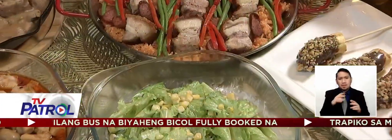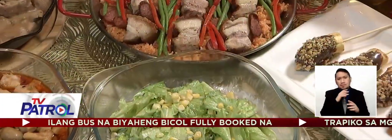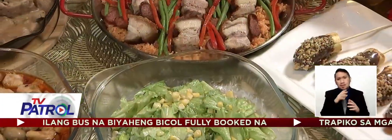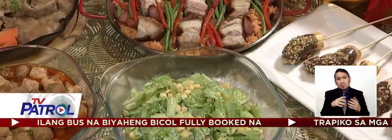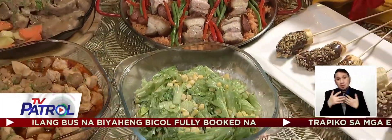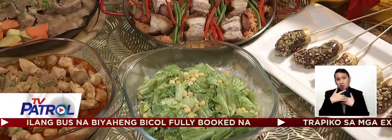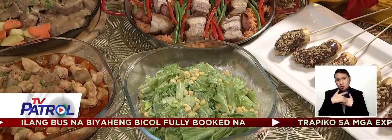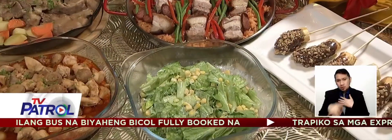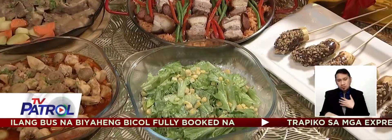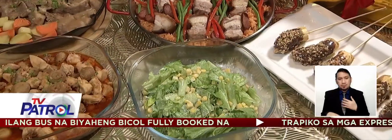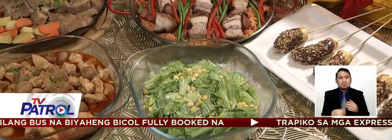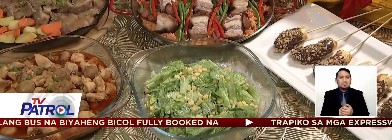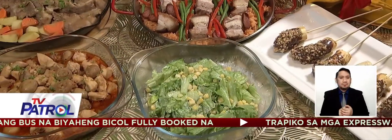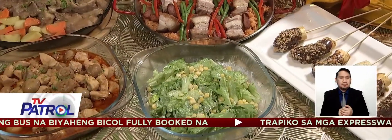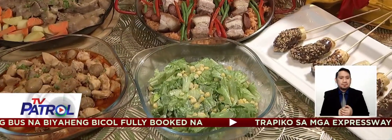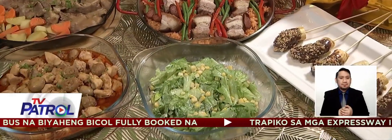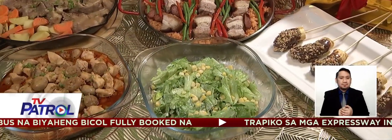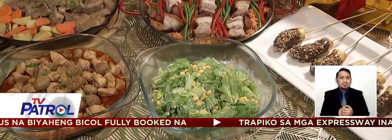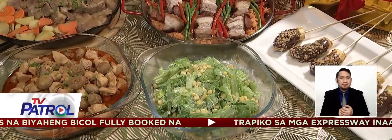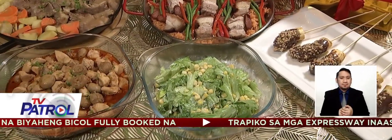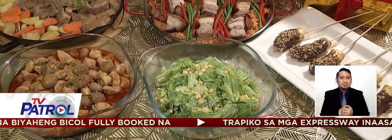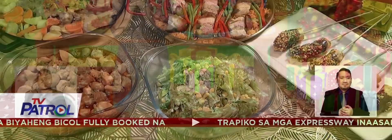para less hassle.